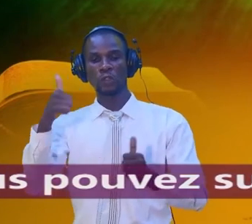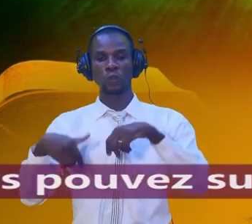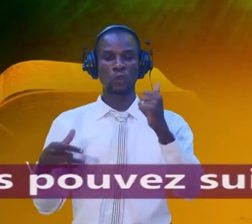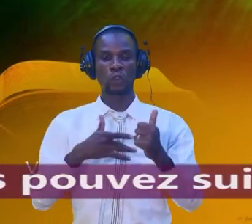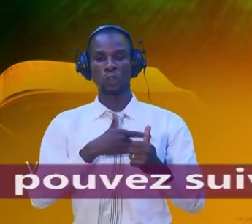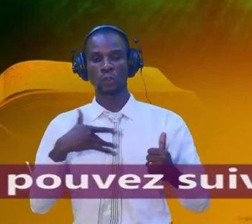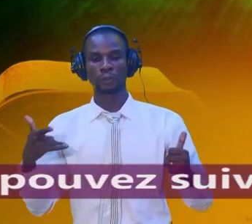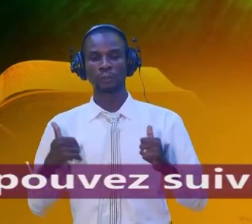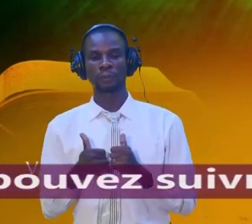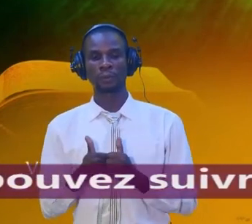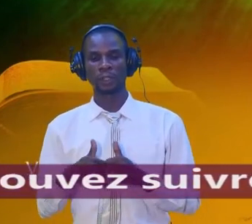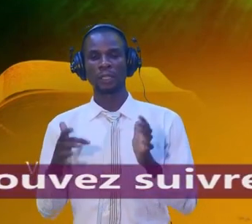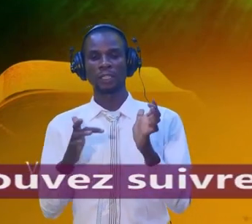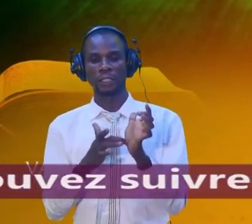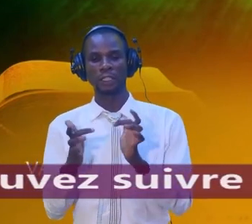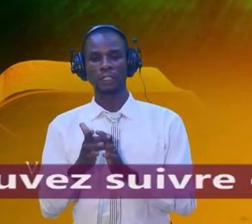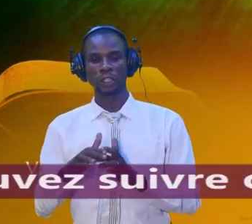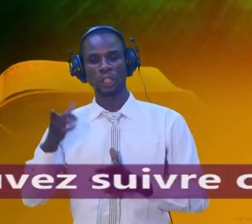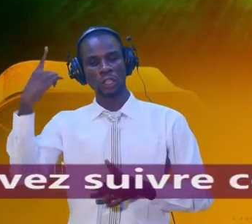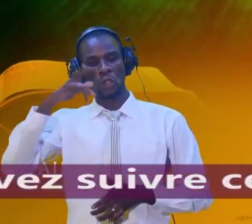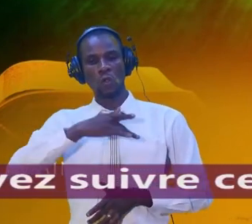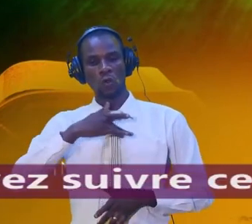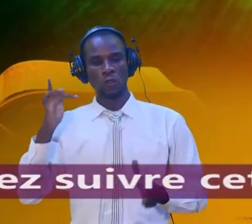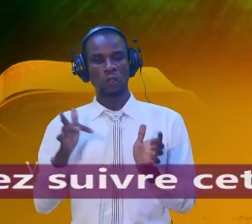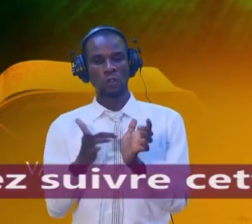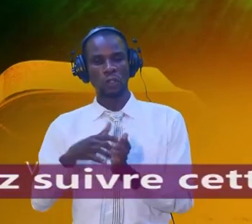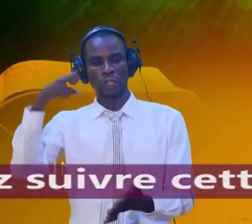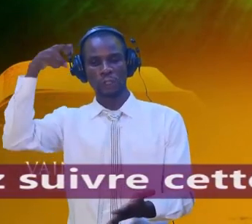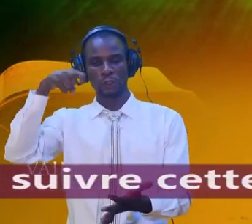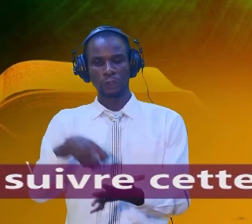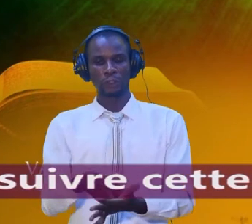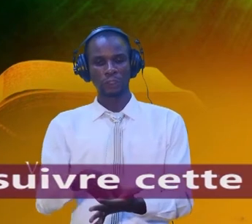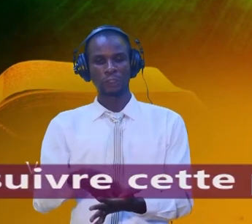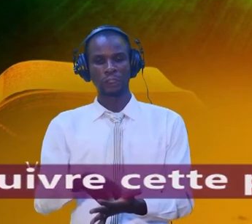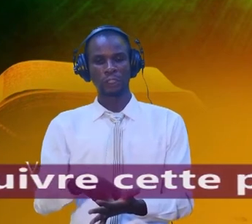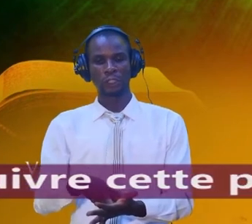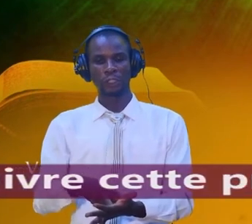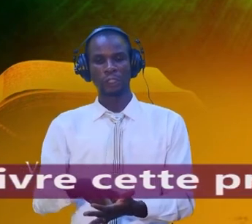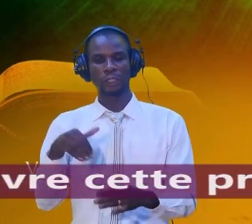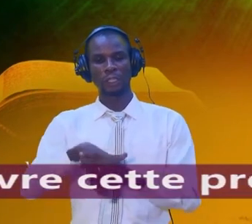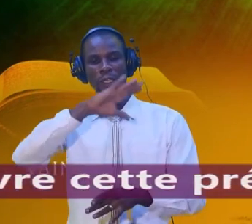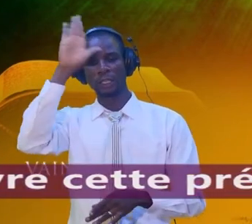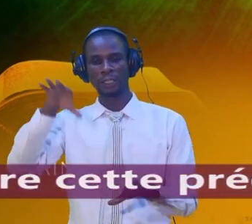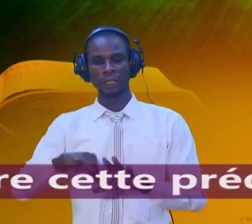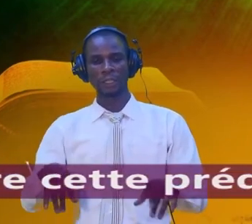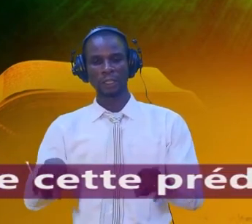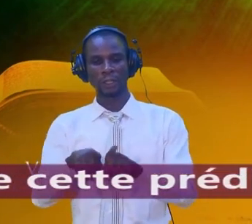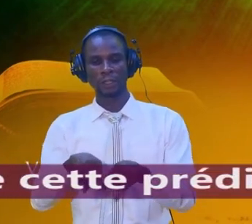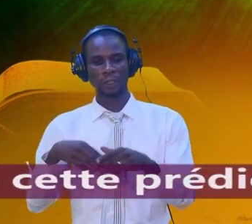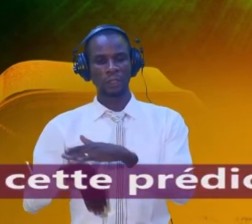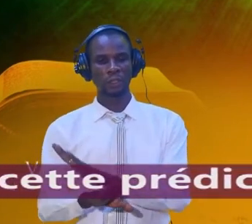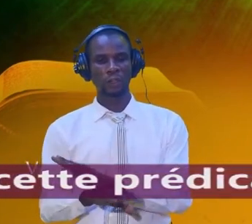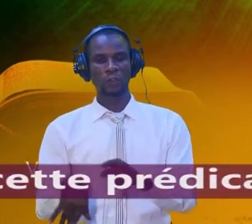2:19-11 jina lake amepewa jina lipitalo kila jina ili kwa jina la Yesu Kristo